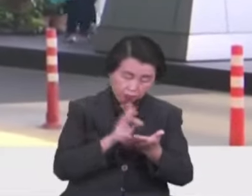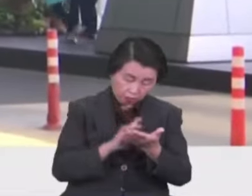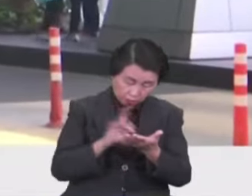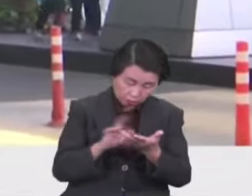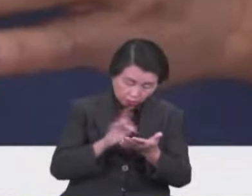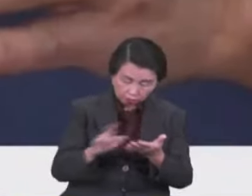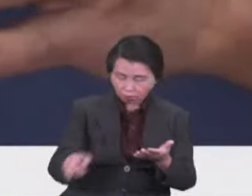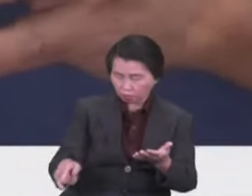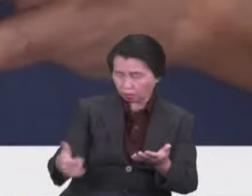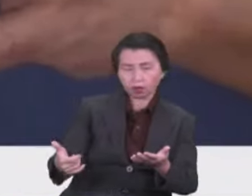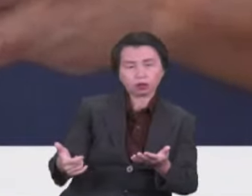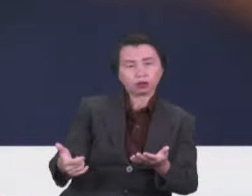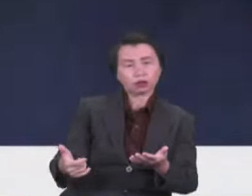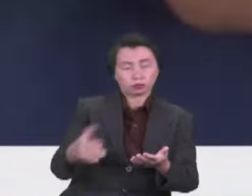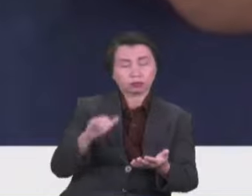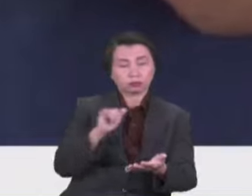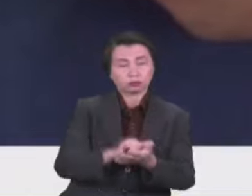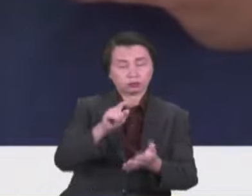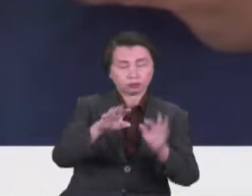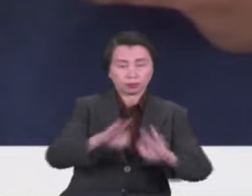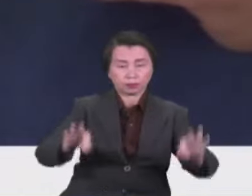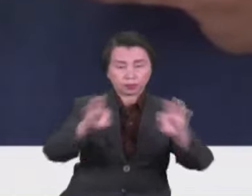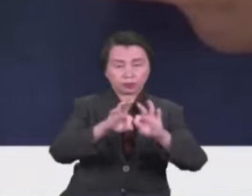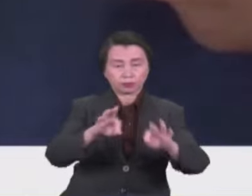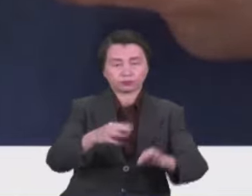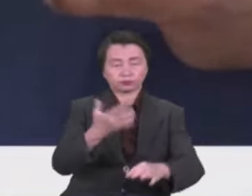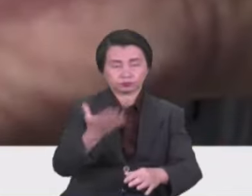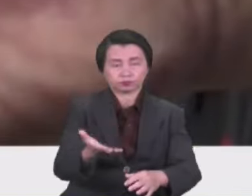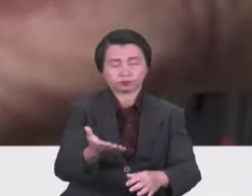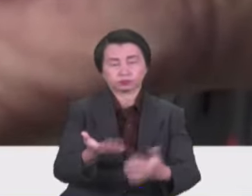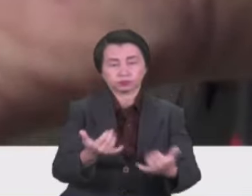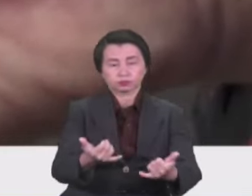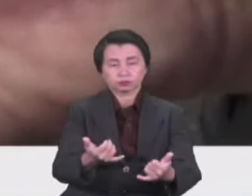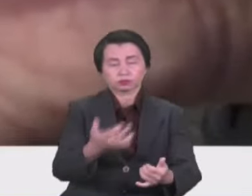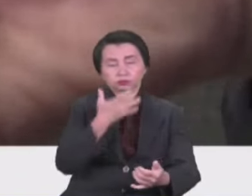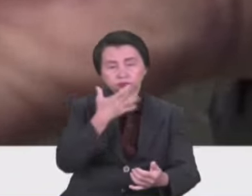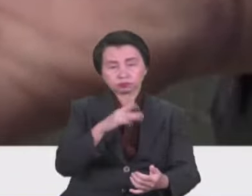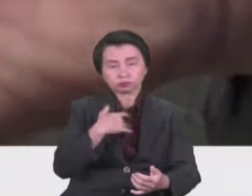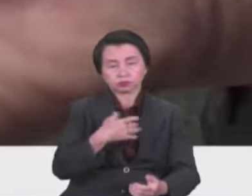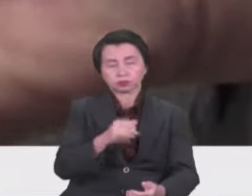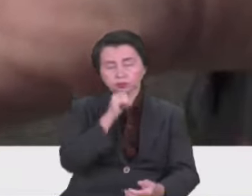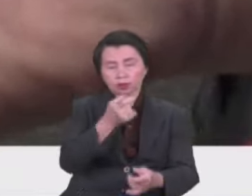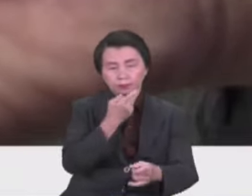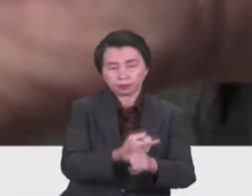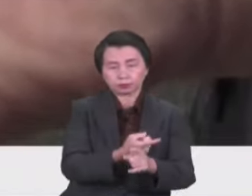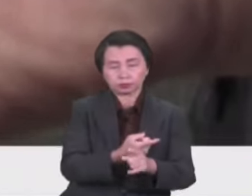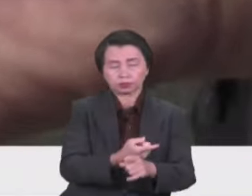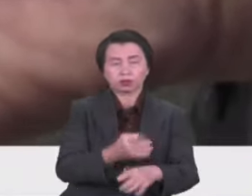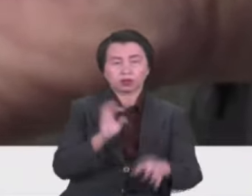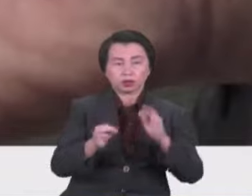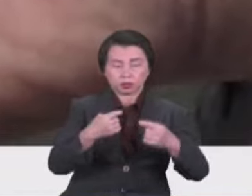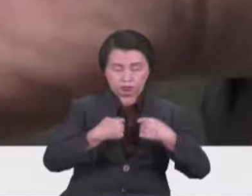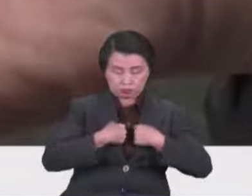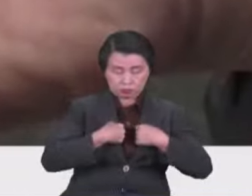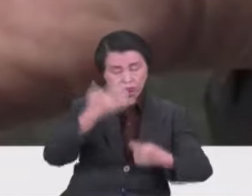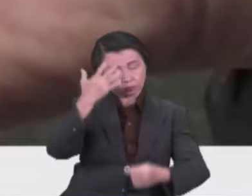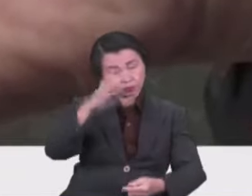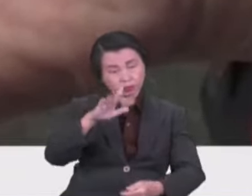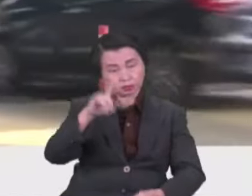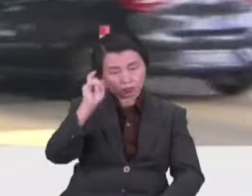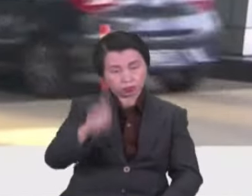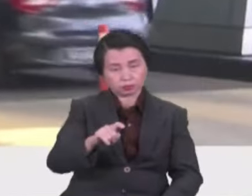sosial. Dan perkara yang utama saya rasa media sosial ini ada yang betul, ada yang tak betul. Jadi sebagai pengguna yang bijak, kita